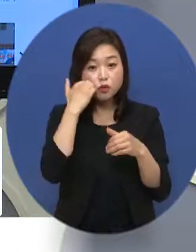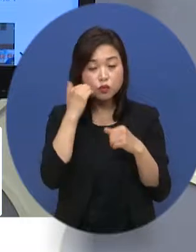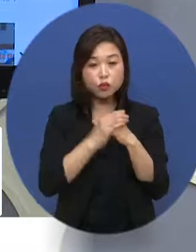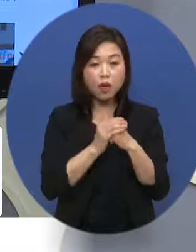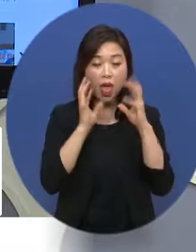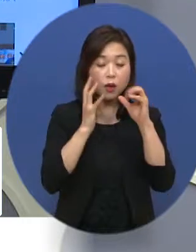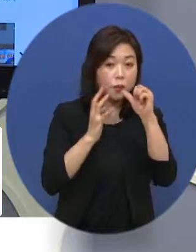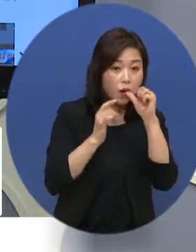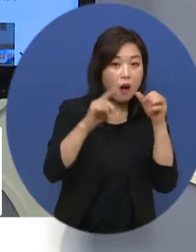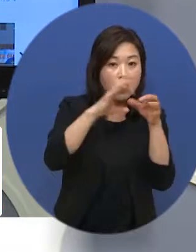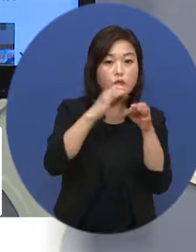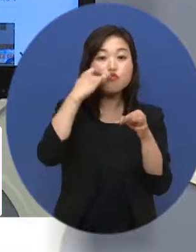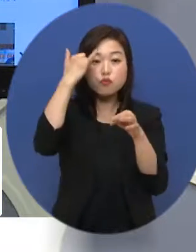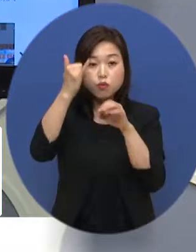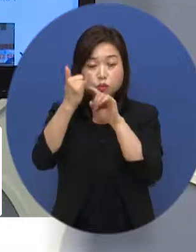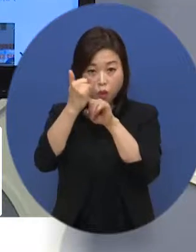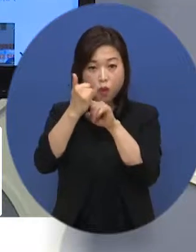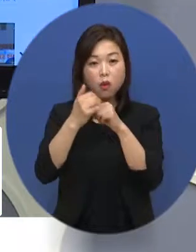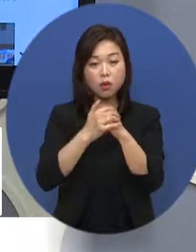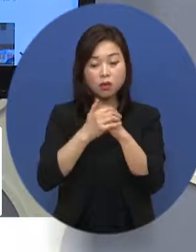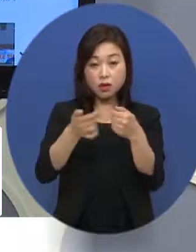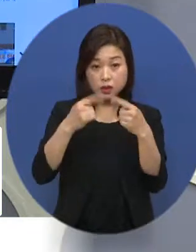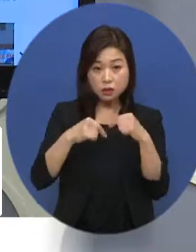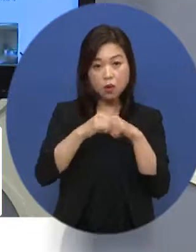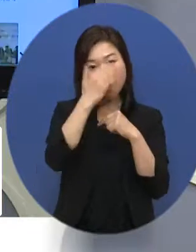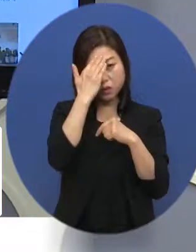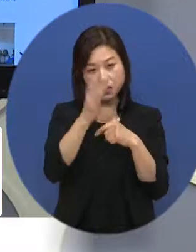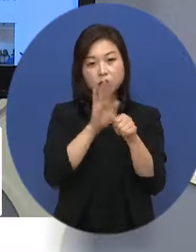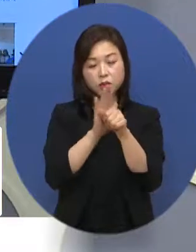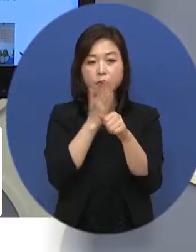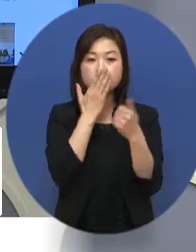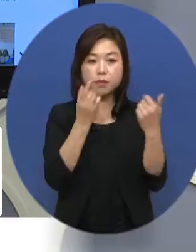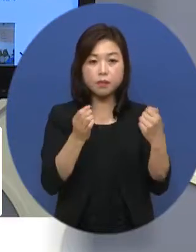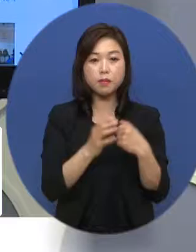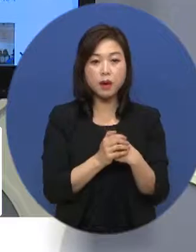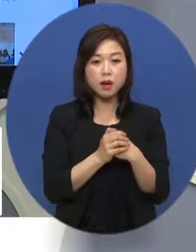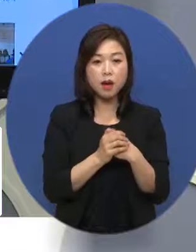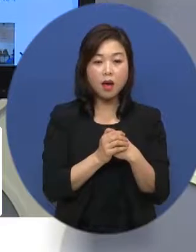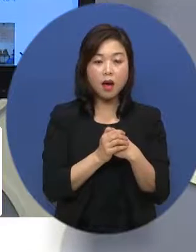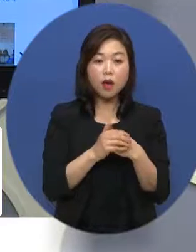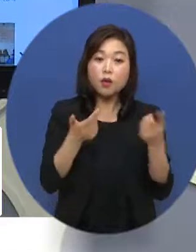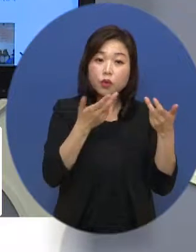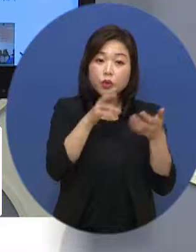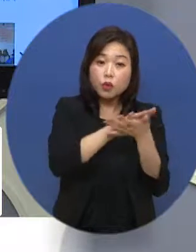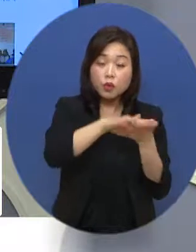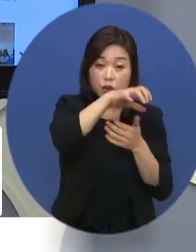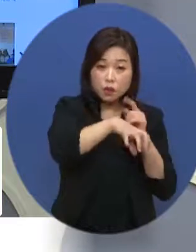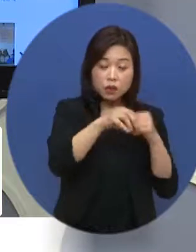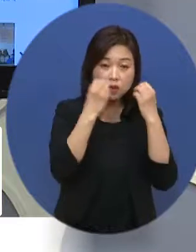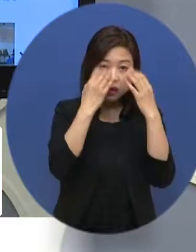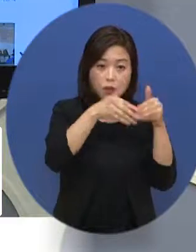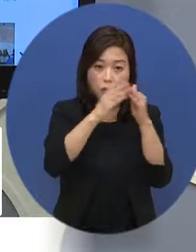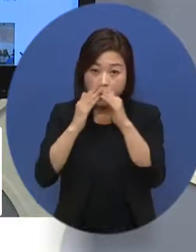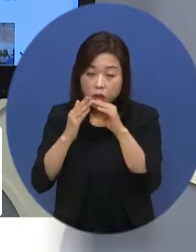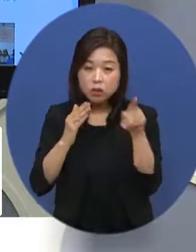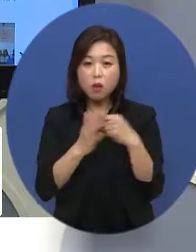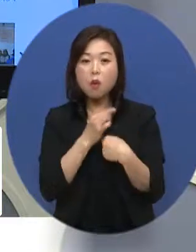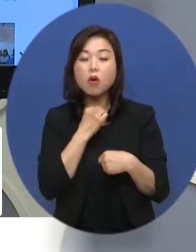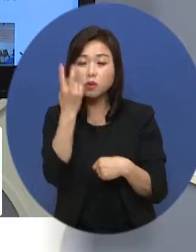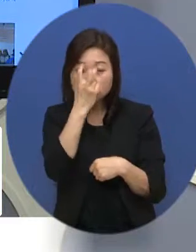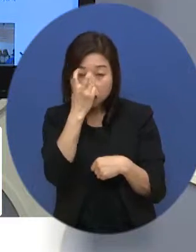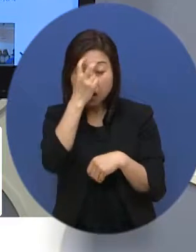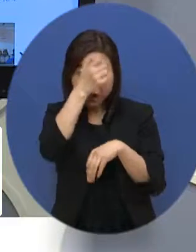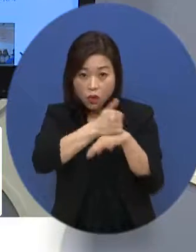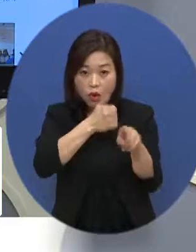부모 이며 대부분 무료로 운영될 예정입니다 아이사랑 놀이터 신설 지역은 수요조사를 통해 설치 의사를